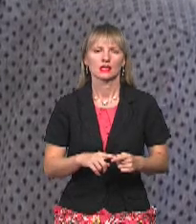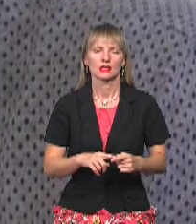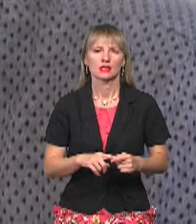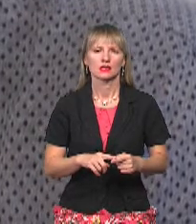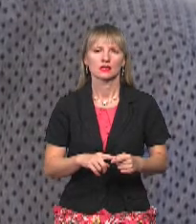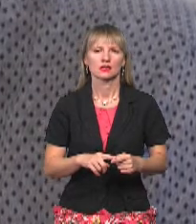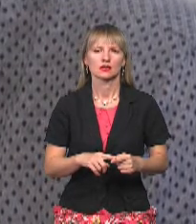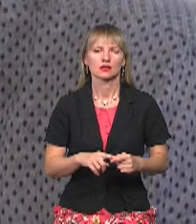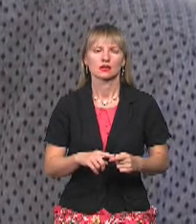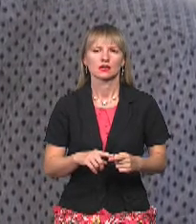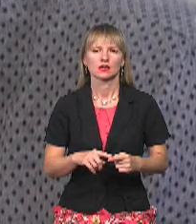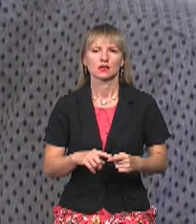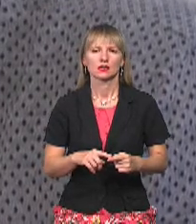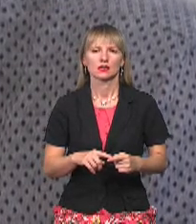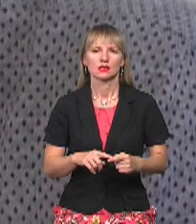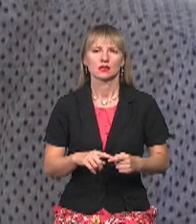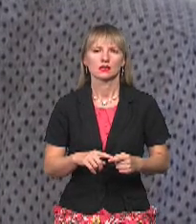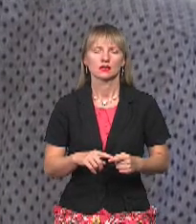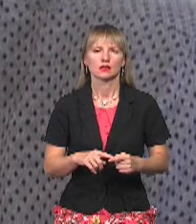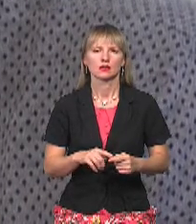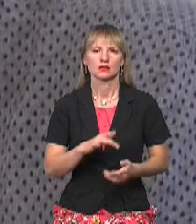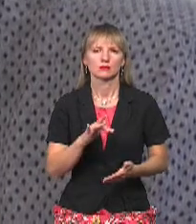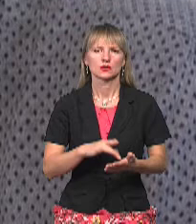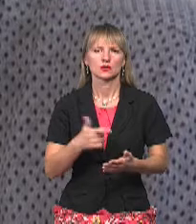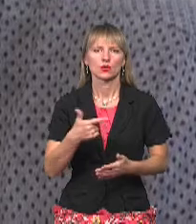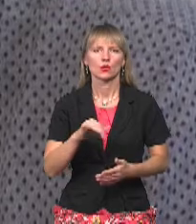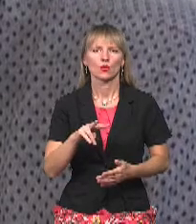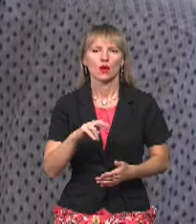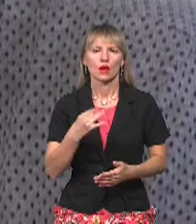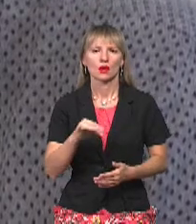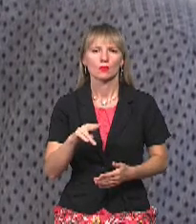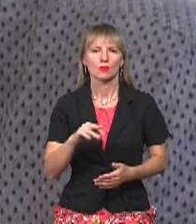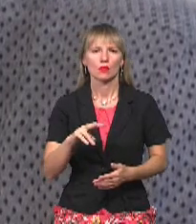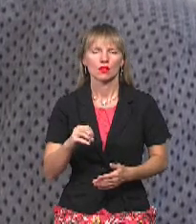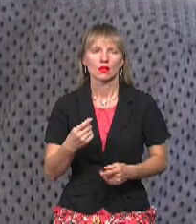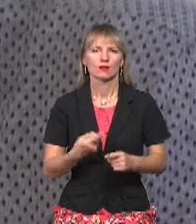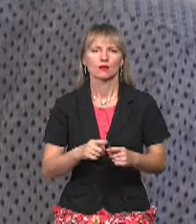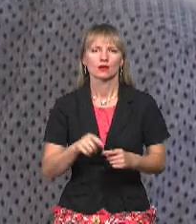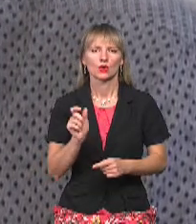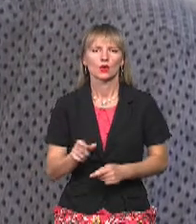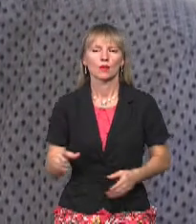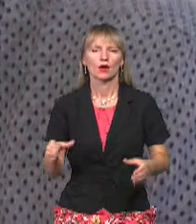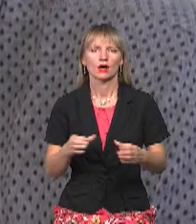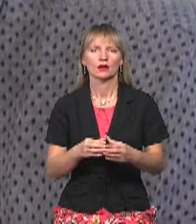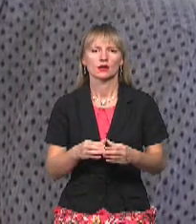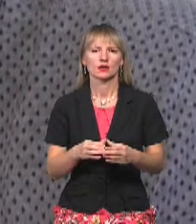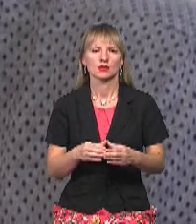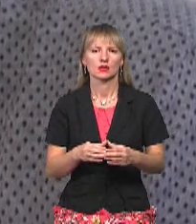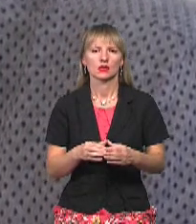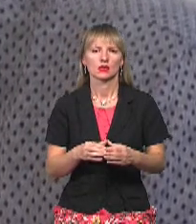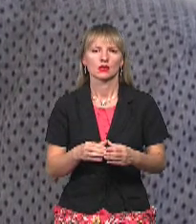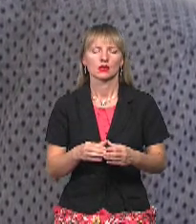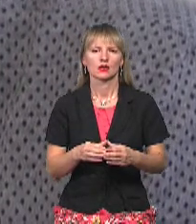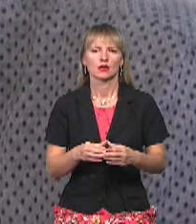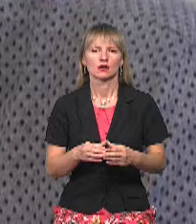і, звісно, місто Гуляйполе. Тому громада по території розгалужена і не вистачає тих людей, саме